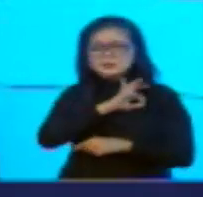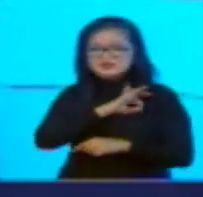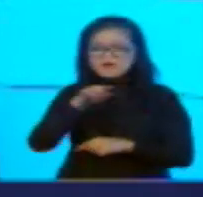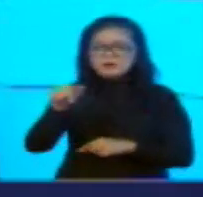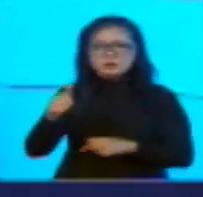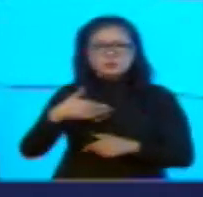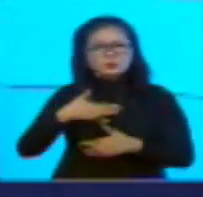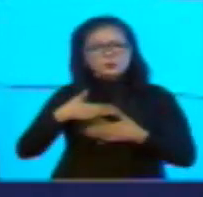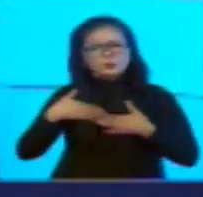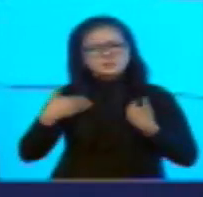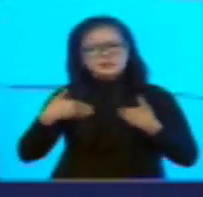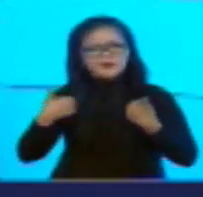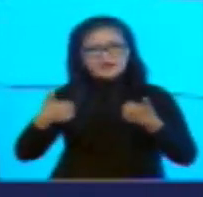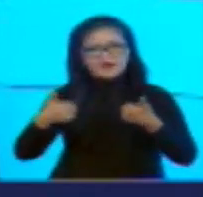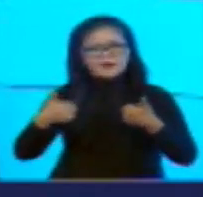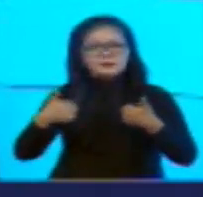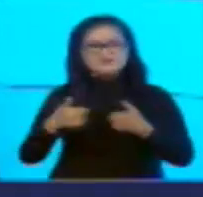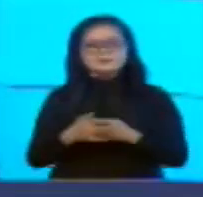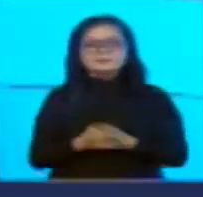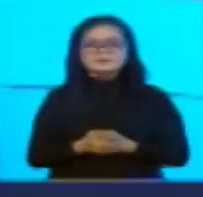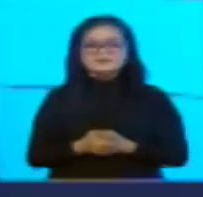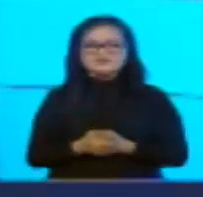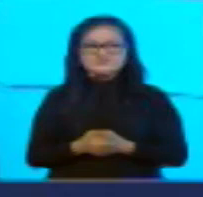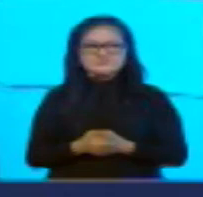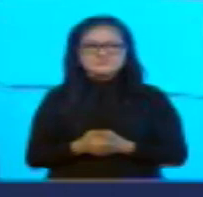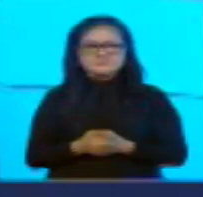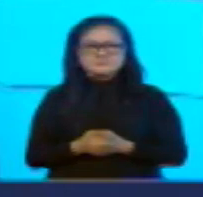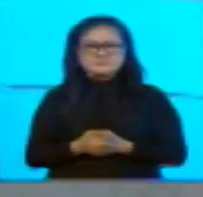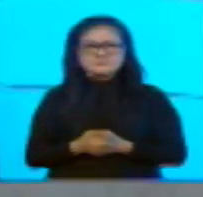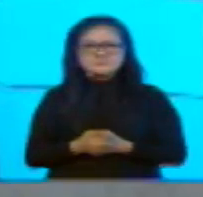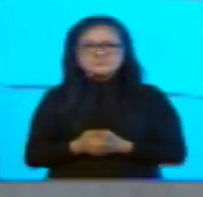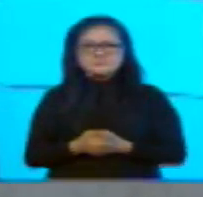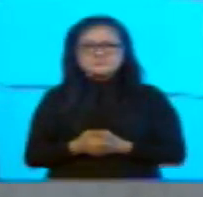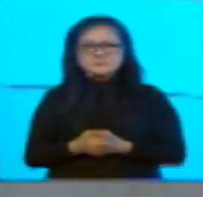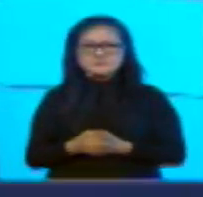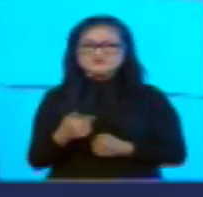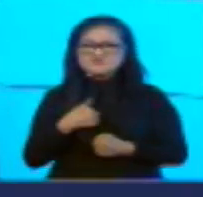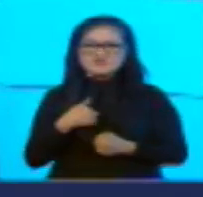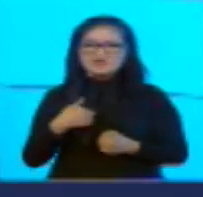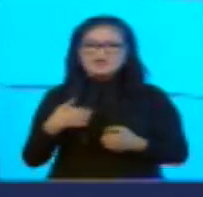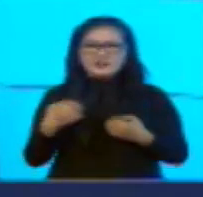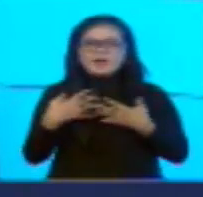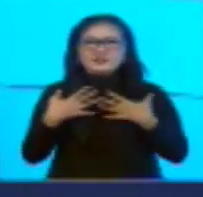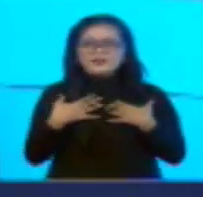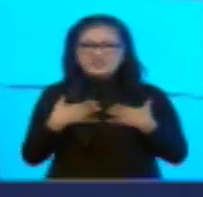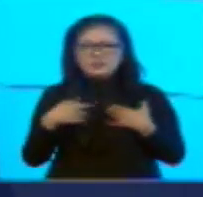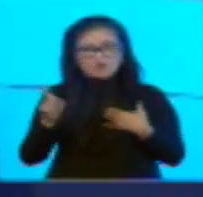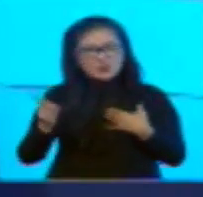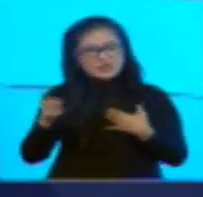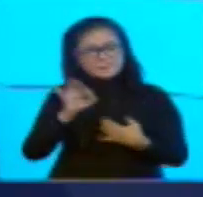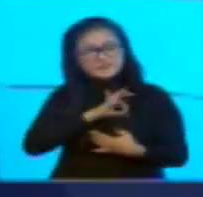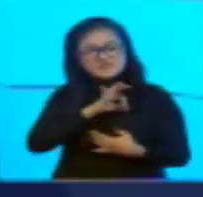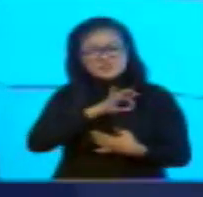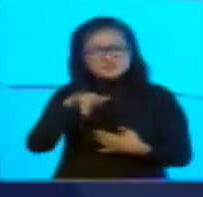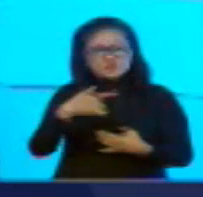melihat warga dan melihat masyarakat. Itu justru kaget banget tiba-tiba ada Pak Jokowi datang ke depan rumah. Saya